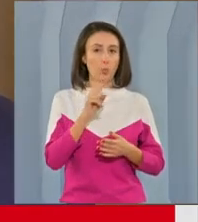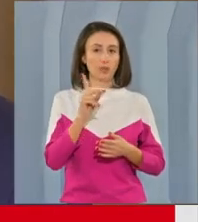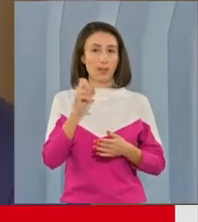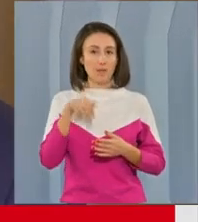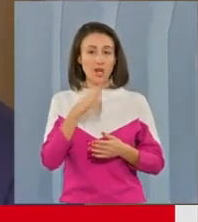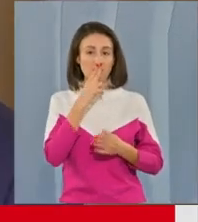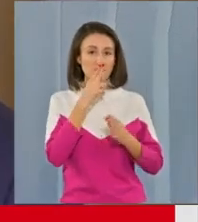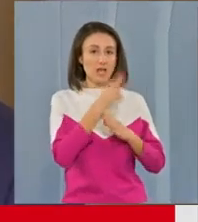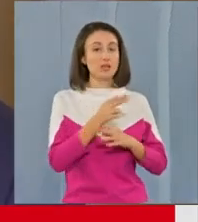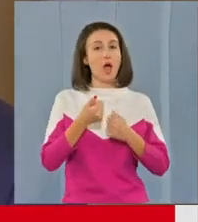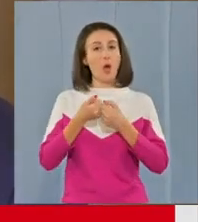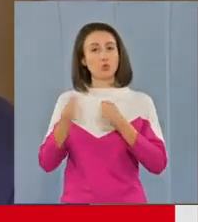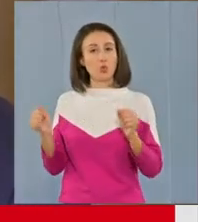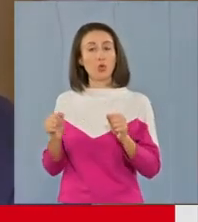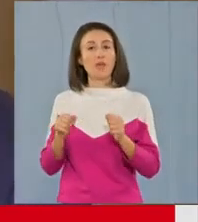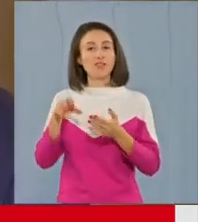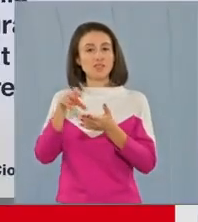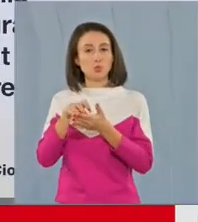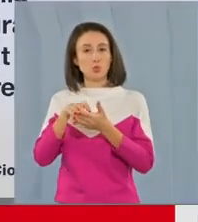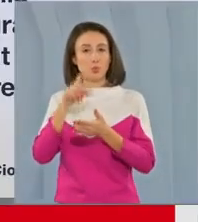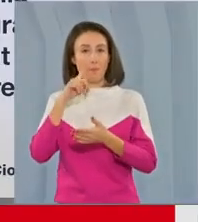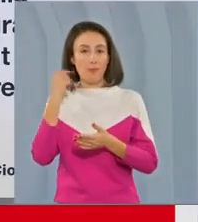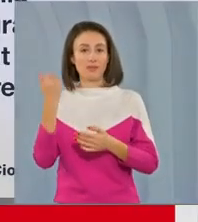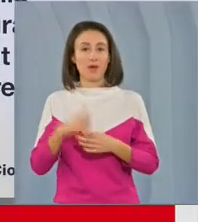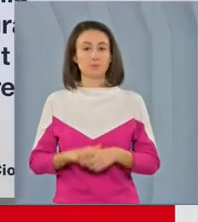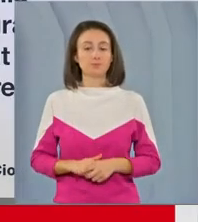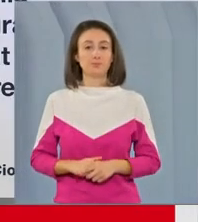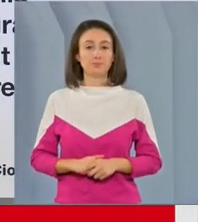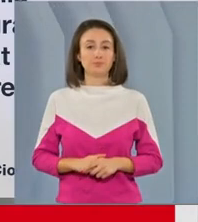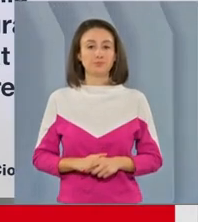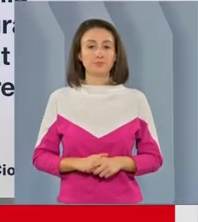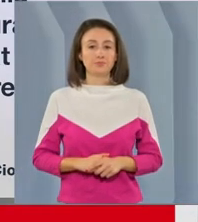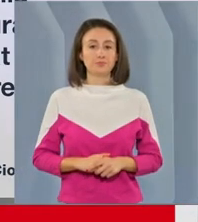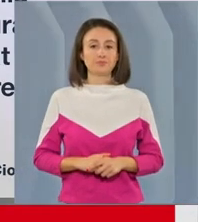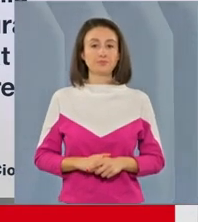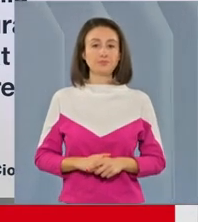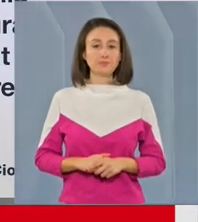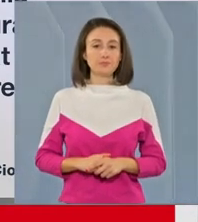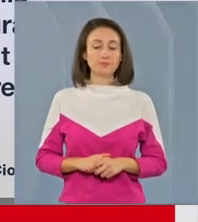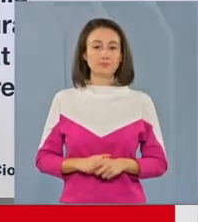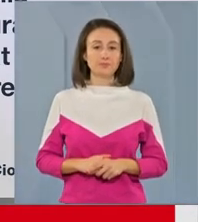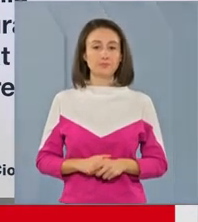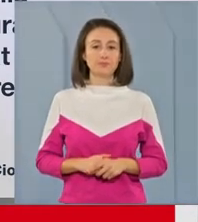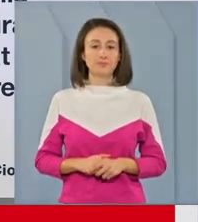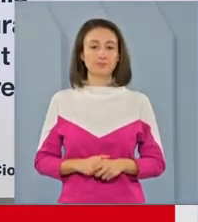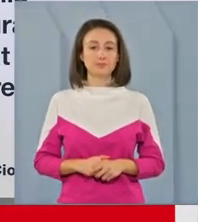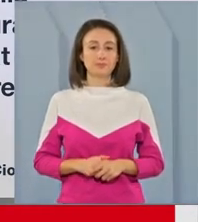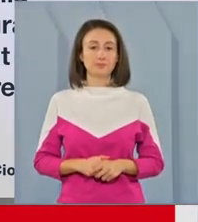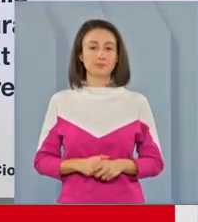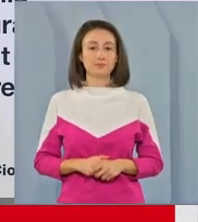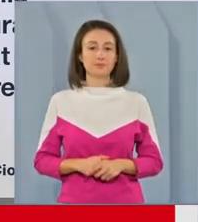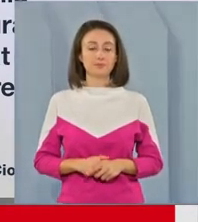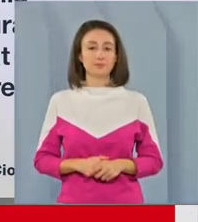care vizează autonomia Ținutului Secuiesc. Am propus președintelui Camerei Deputaților să ia măsuri rapide, astfel